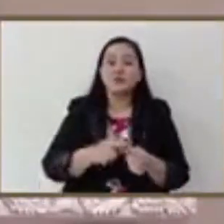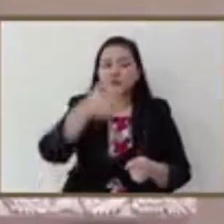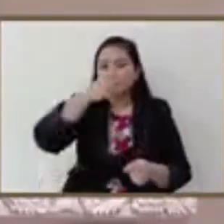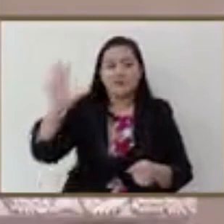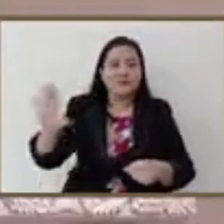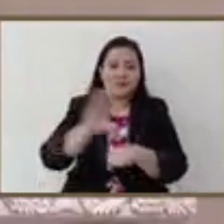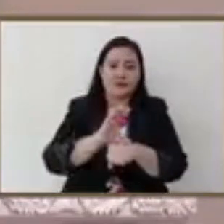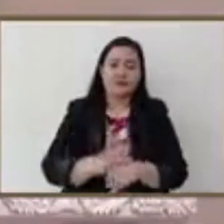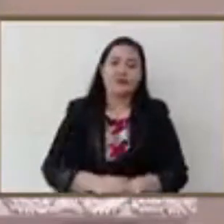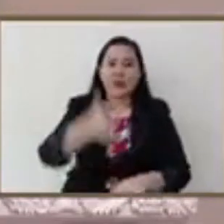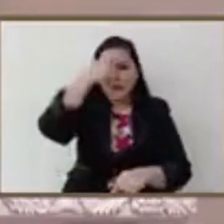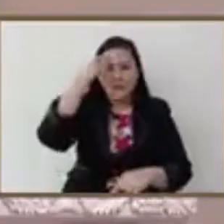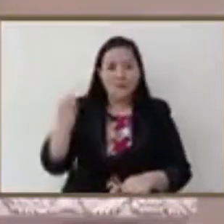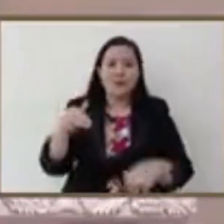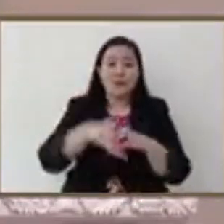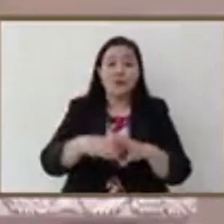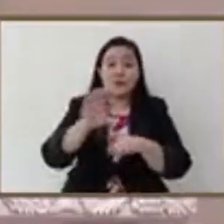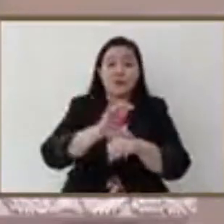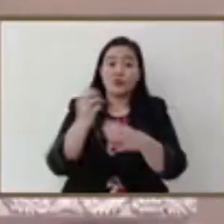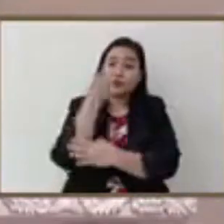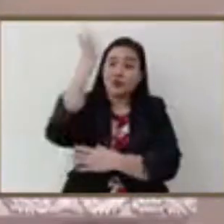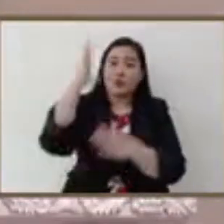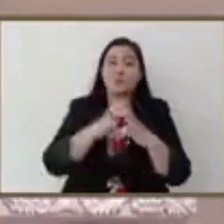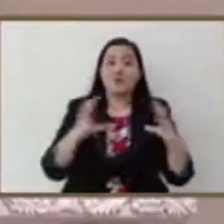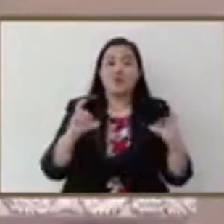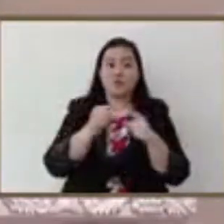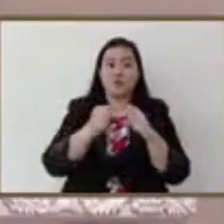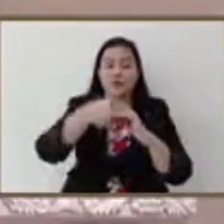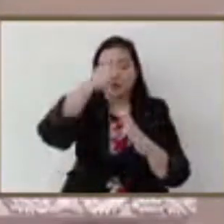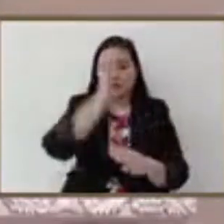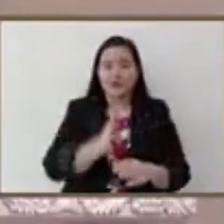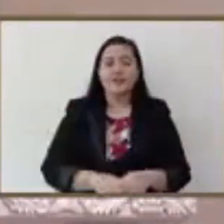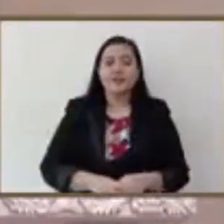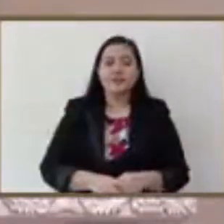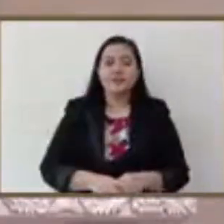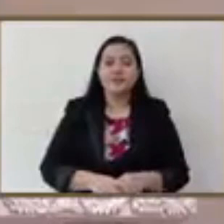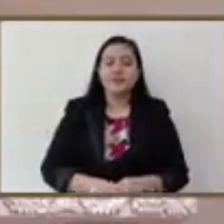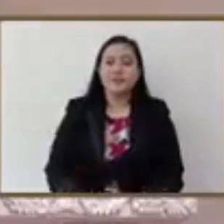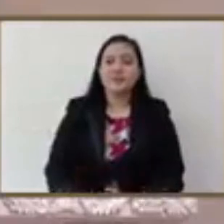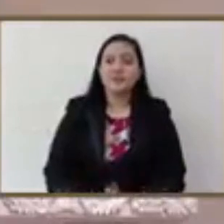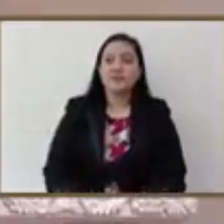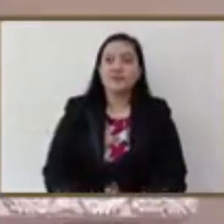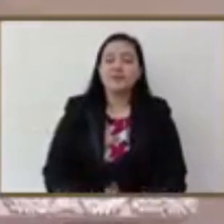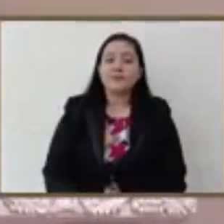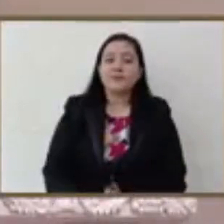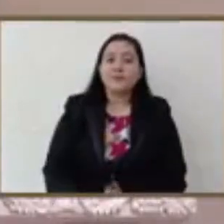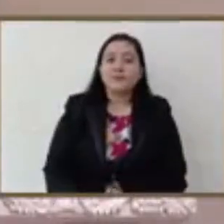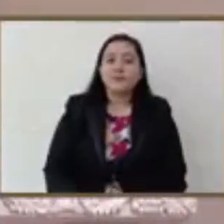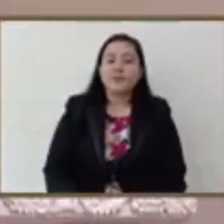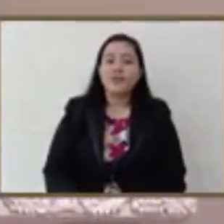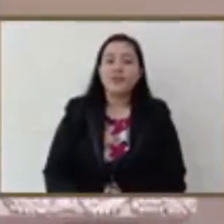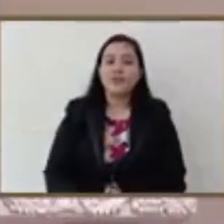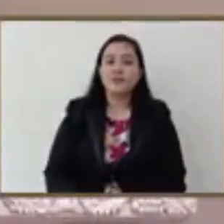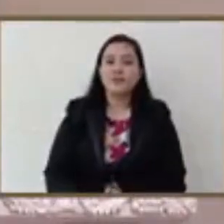ng Diyos. Sa church po sumasagana ang salita ng Diyos. Kung saan sumasagana ang Diyos, boy, I don't want to miss it. Boy, ayaw